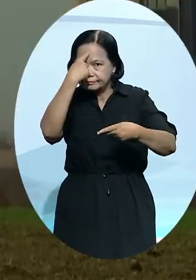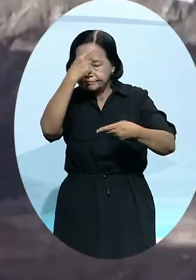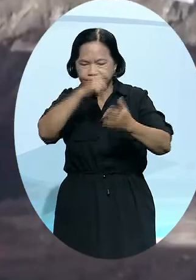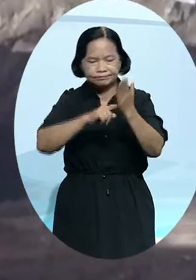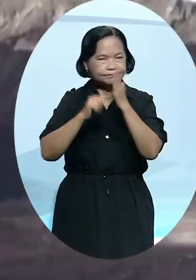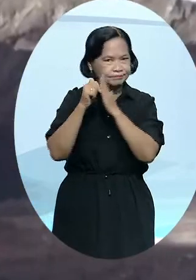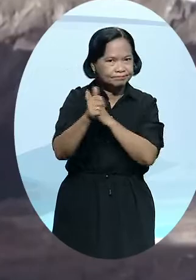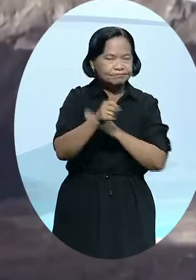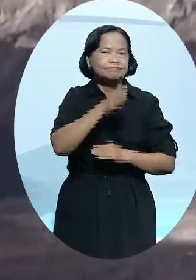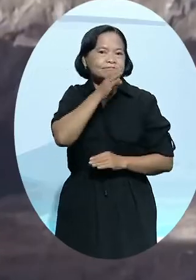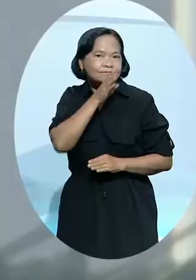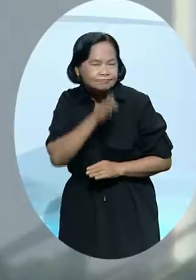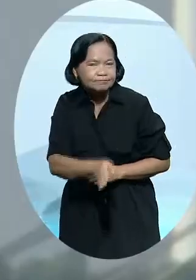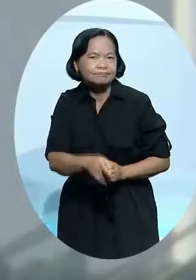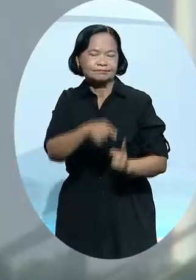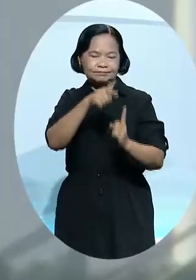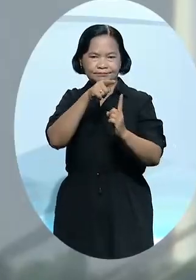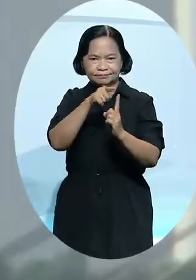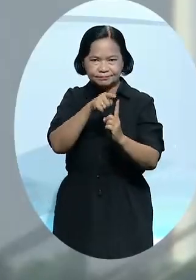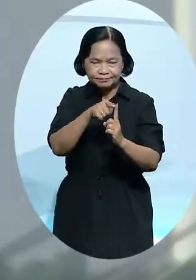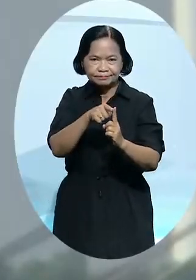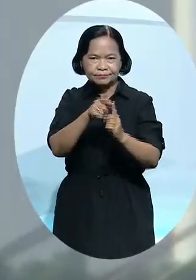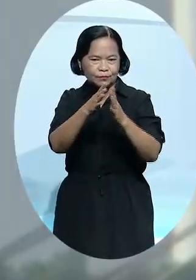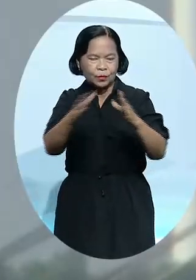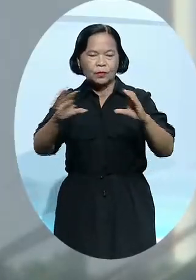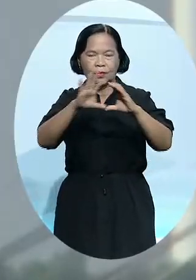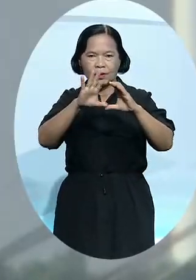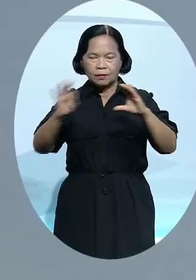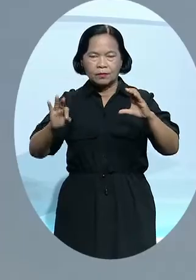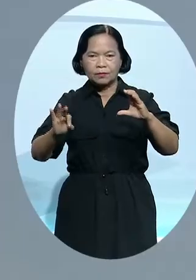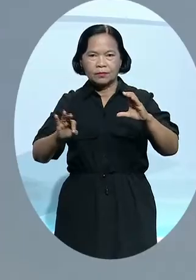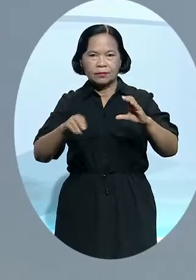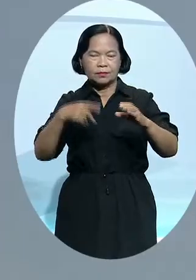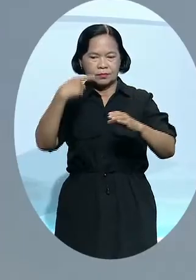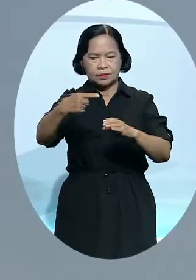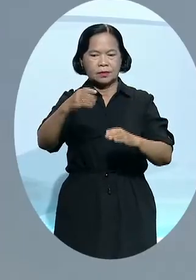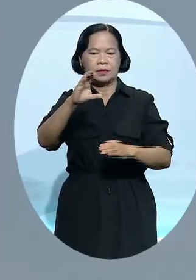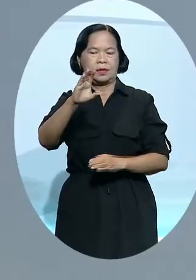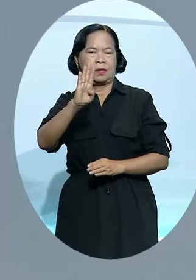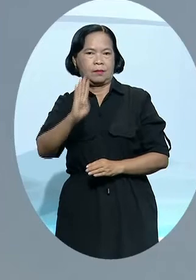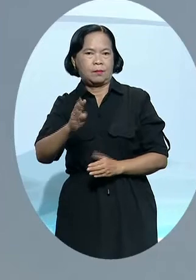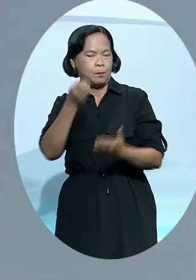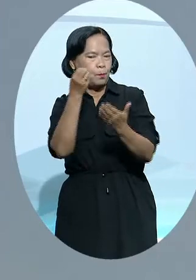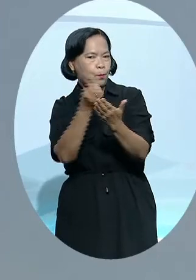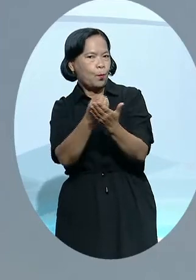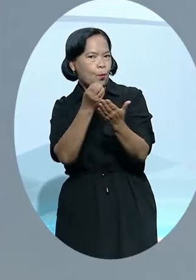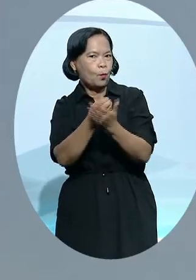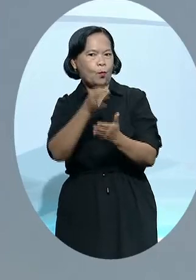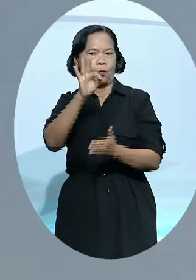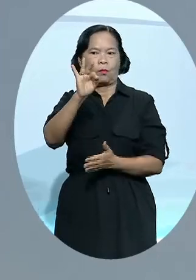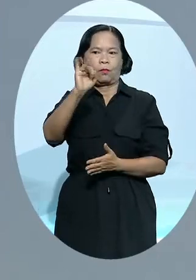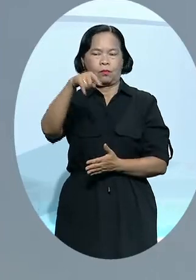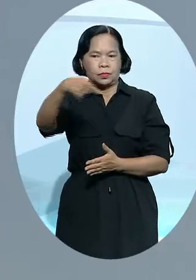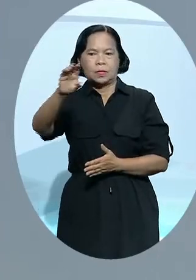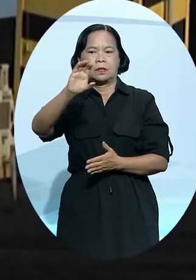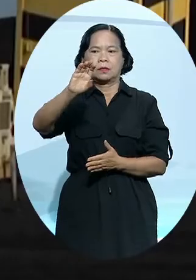chất lượng và độ chắc chắn của các mục tiêu này trong đó có việc nhiều công ty đưa ra giải pháp bù trừ carbon tức là mua tính chị carbon